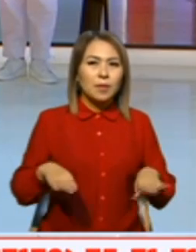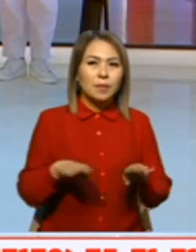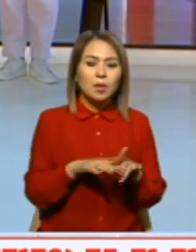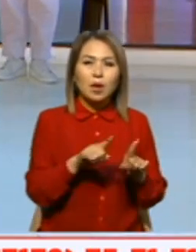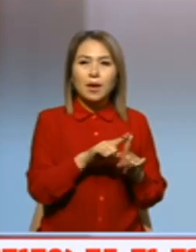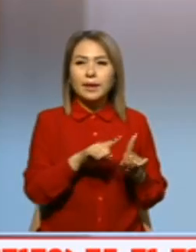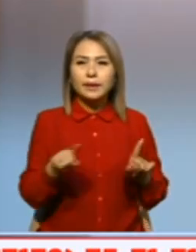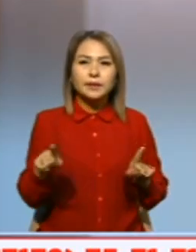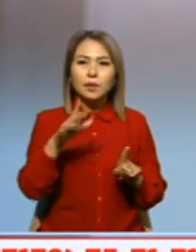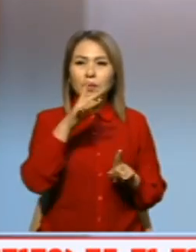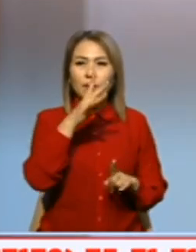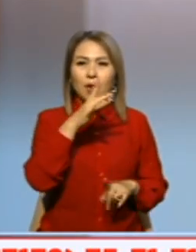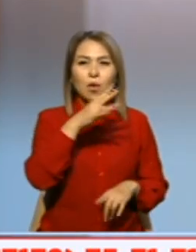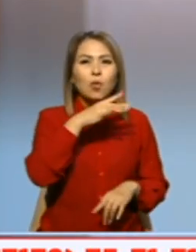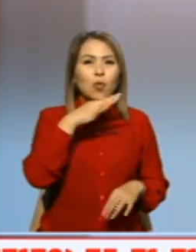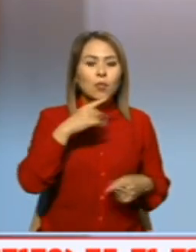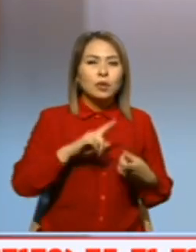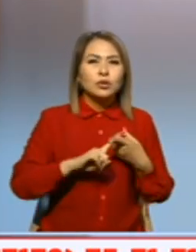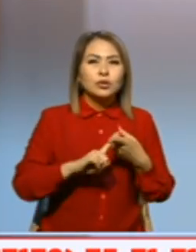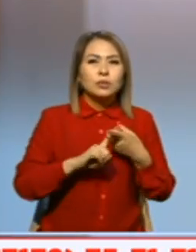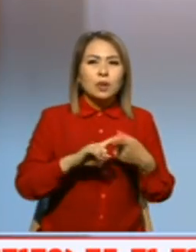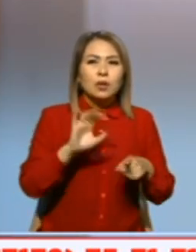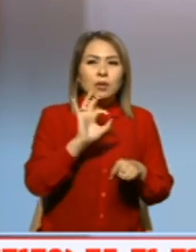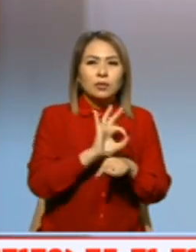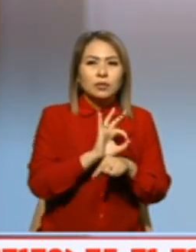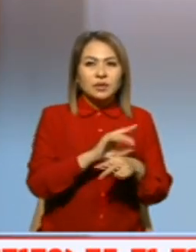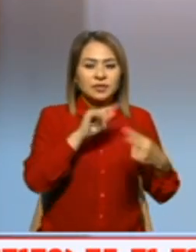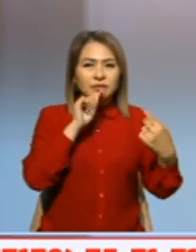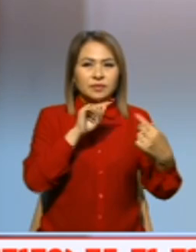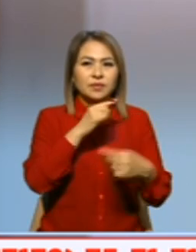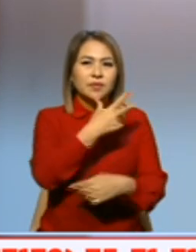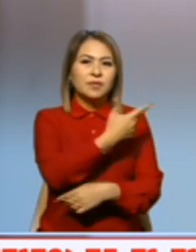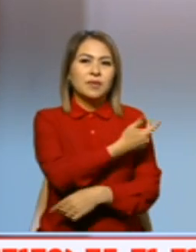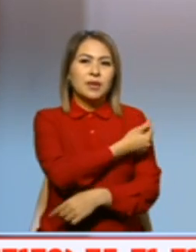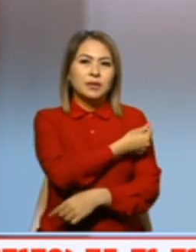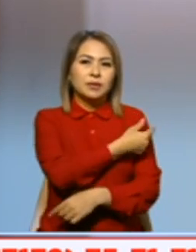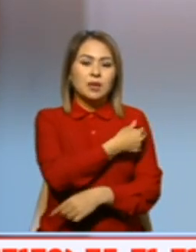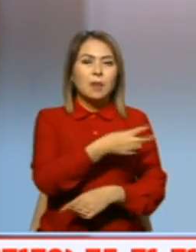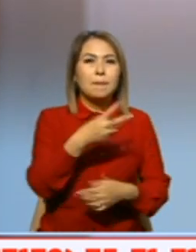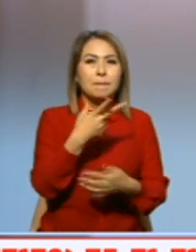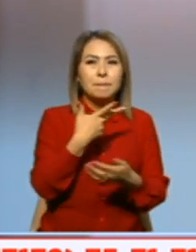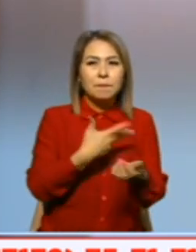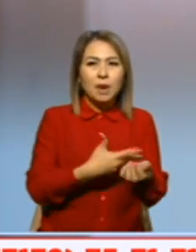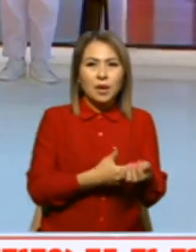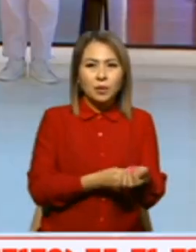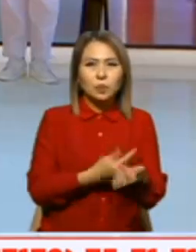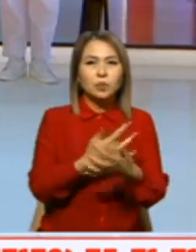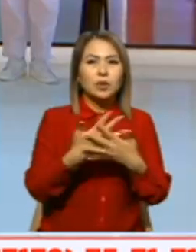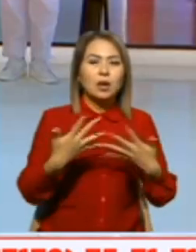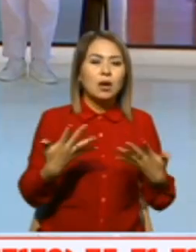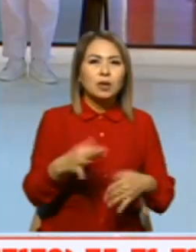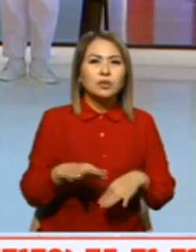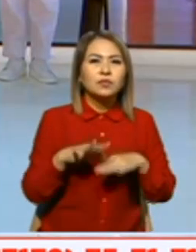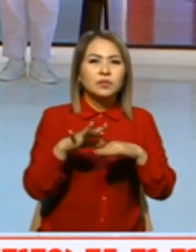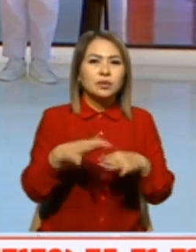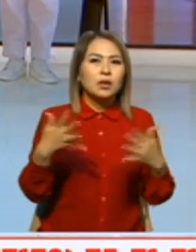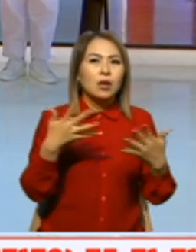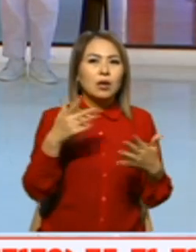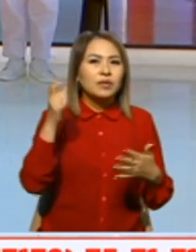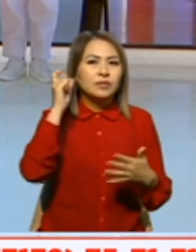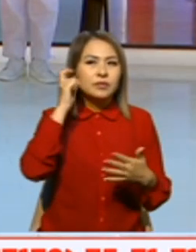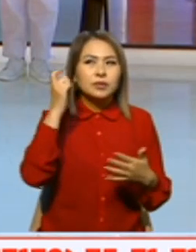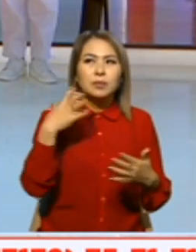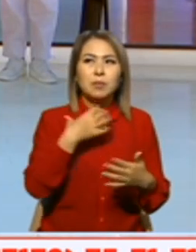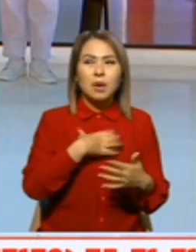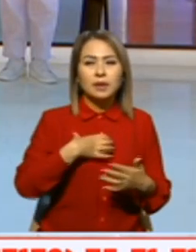аралықта да көптеген жұқпалы ауруларға қарсы вакциналар, жаңа манту сынамасы жүргізіледі. Қай жаста қандай вакцина